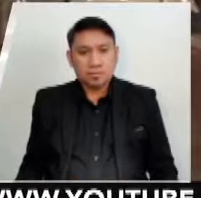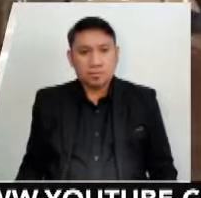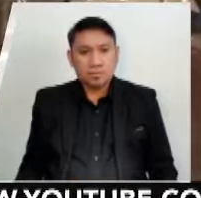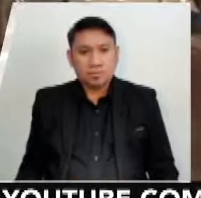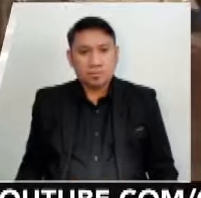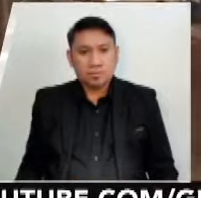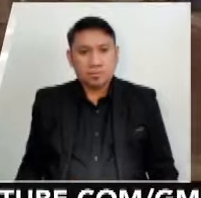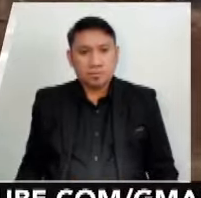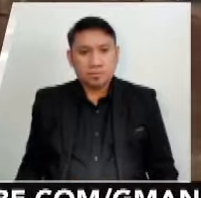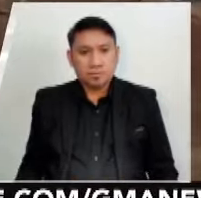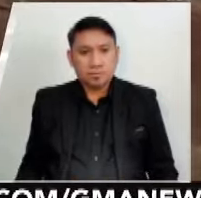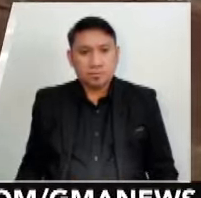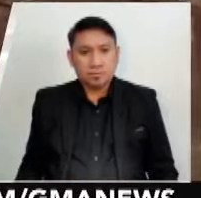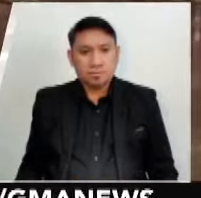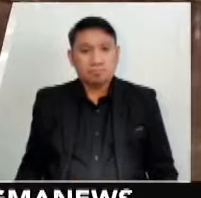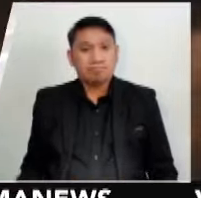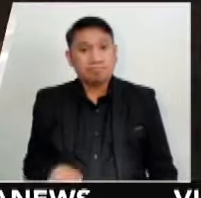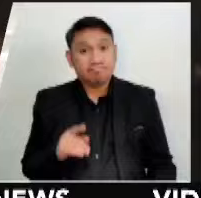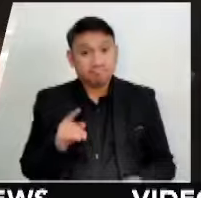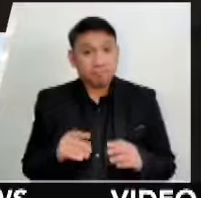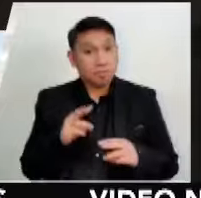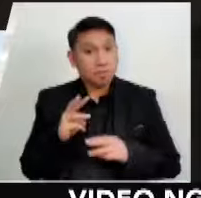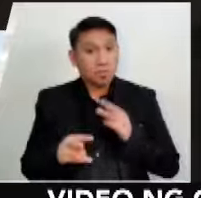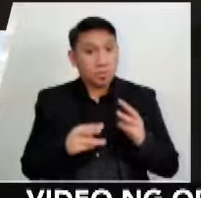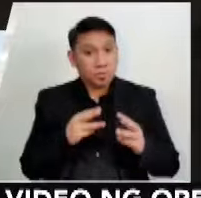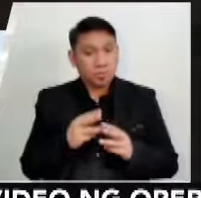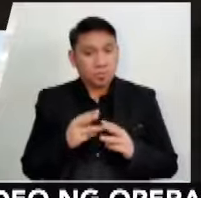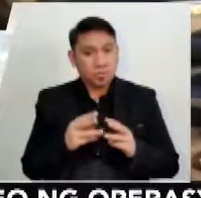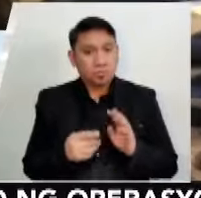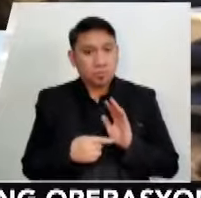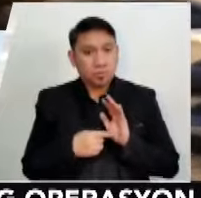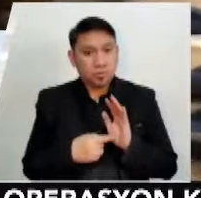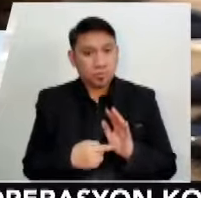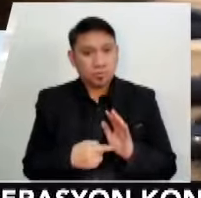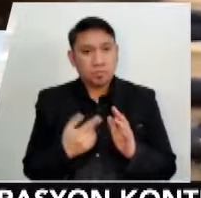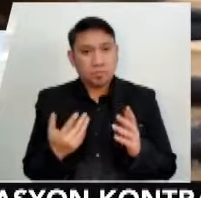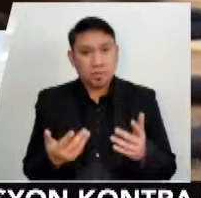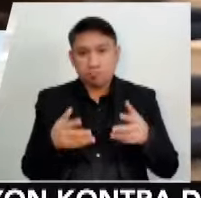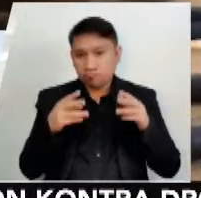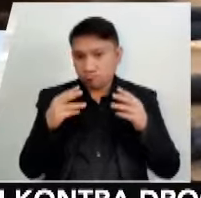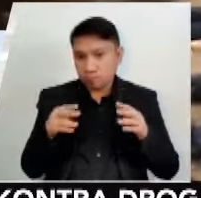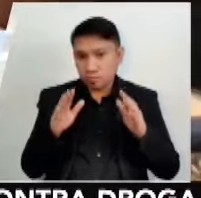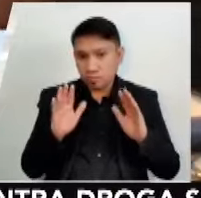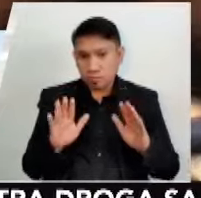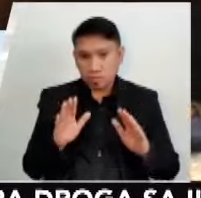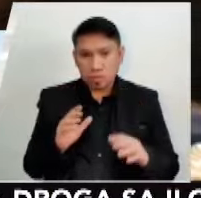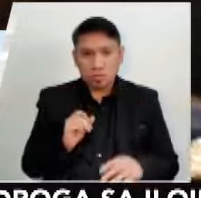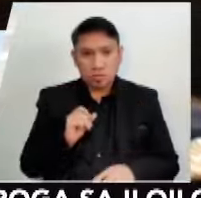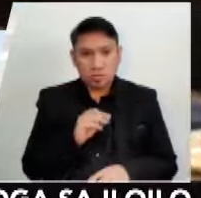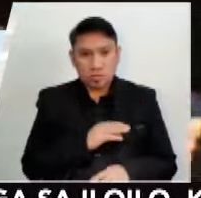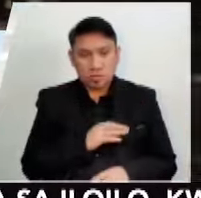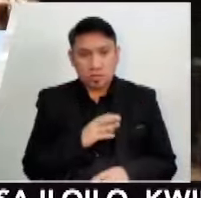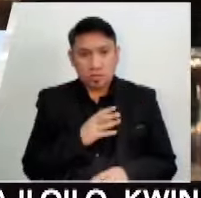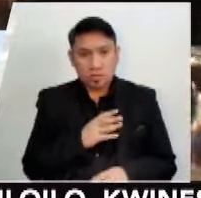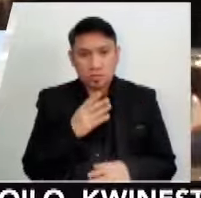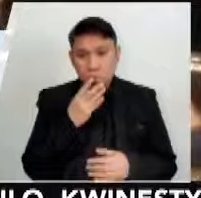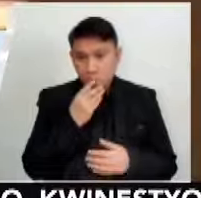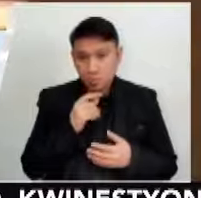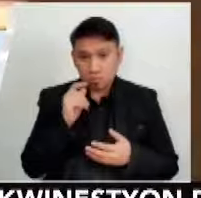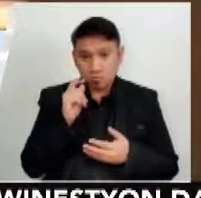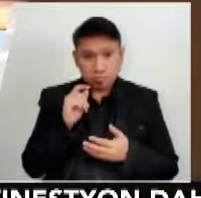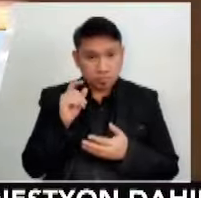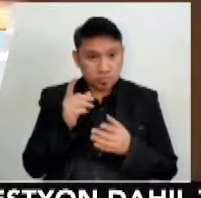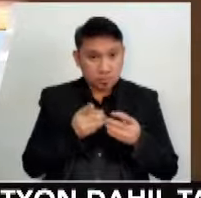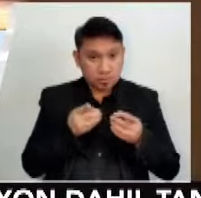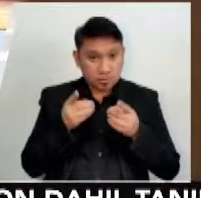Ang world premiere ng murder mystery drama, sama-samang tinutukan ang cast at crew sa pangunguna ng award-winning director ng serye na